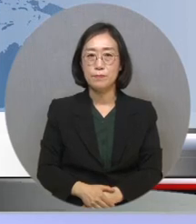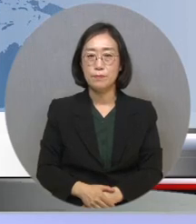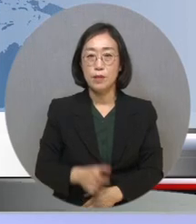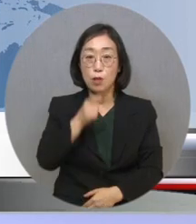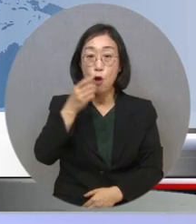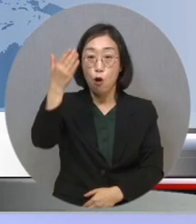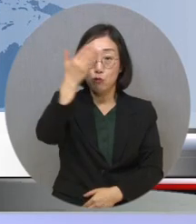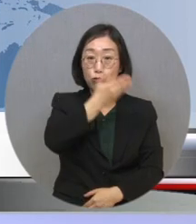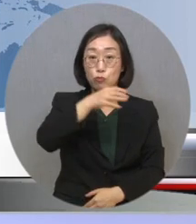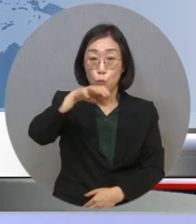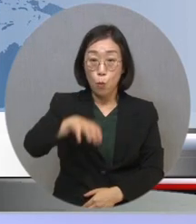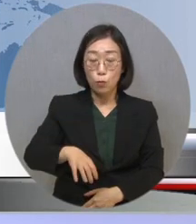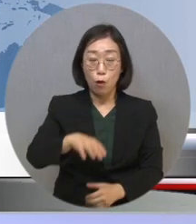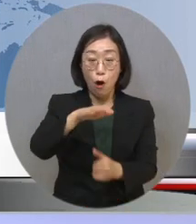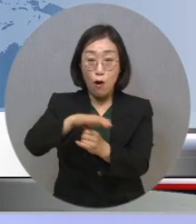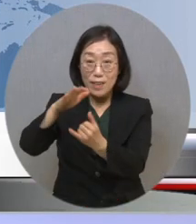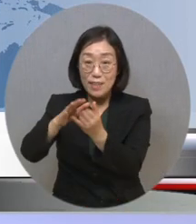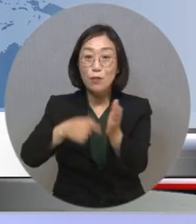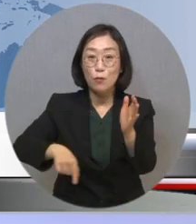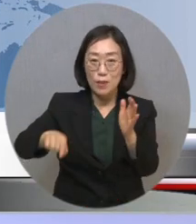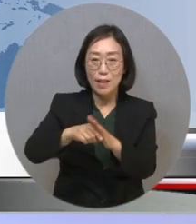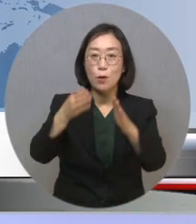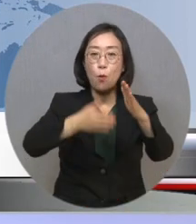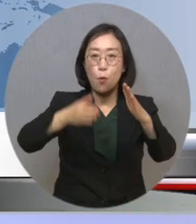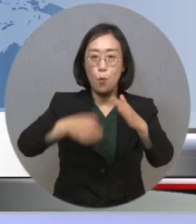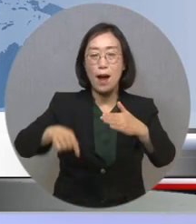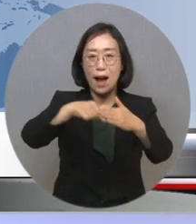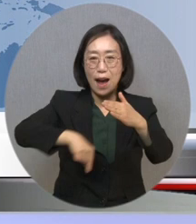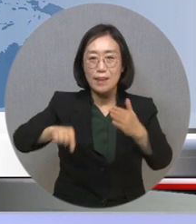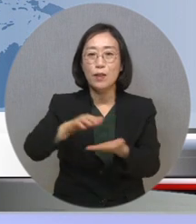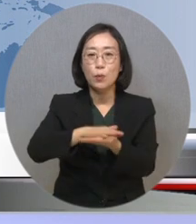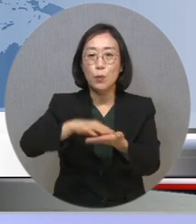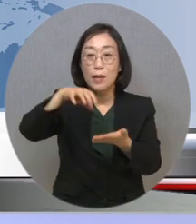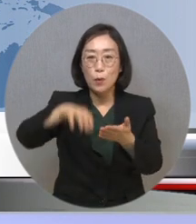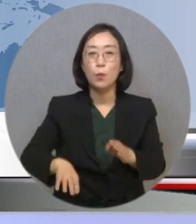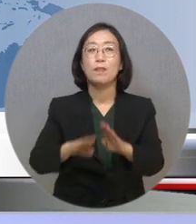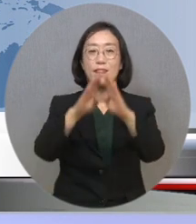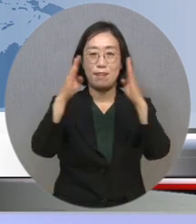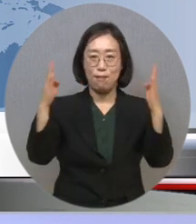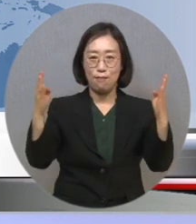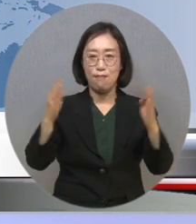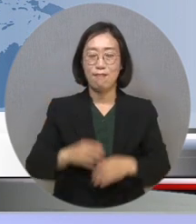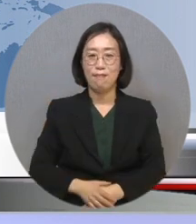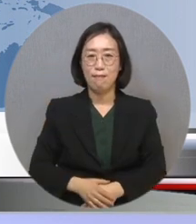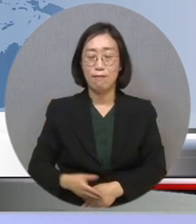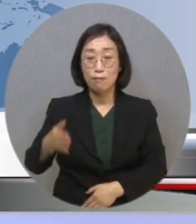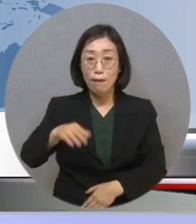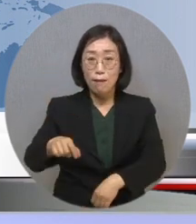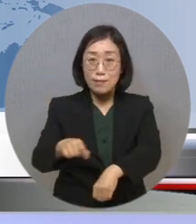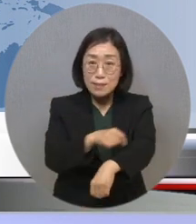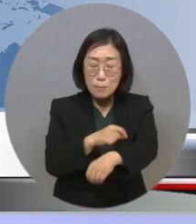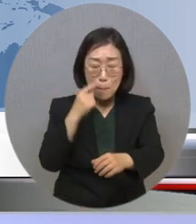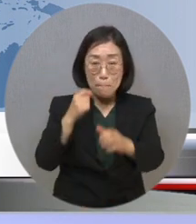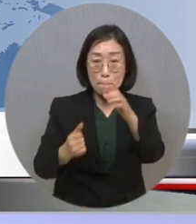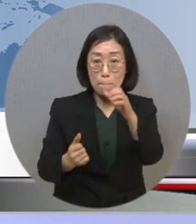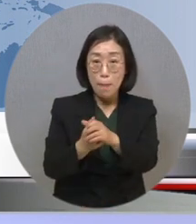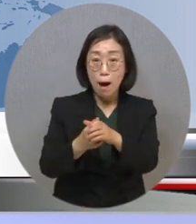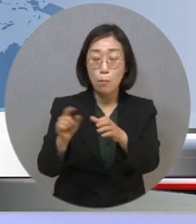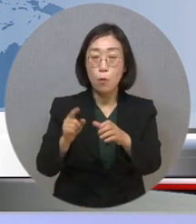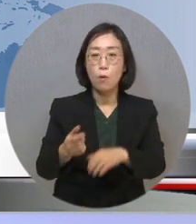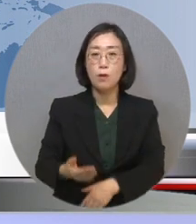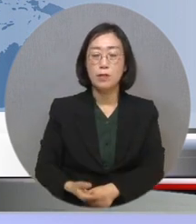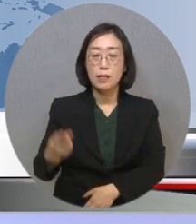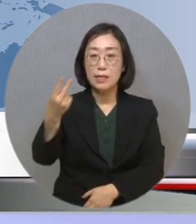전남 여수의 어린이들을 위한 공공형 실내 놀이터가 새로 문을 열었습니다 그런데 특별한 점은 이곳이